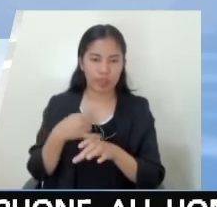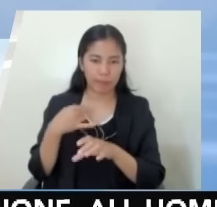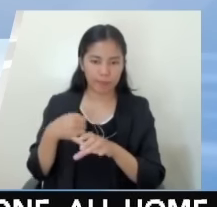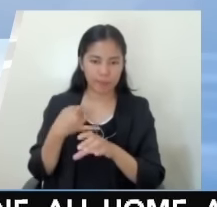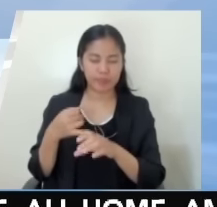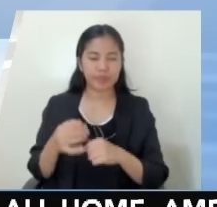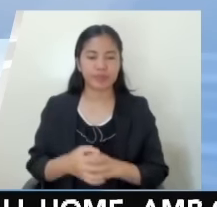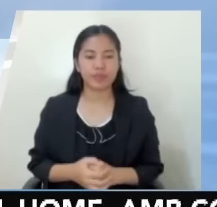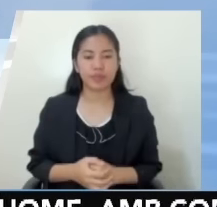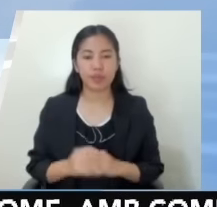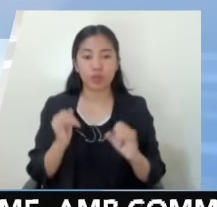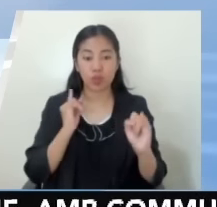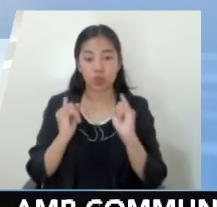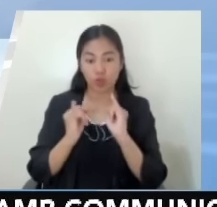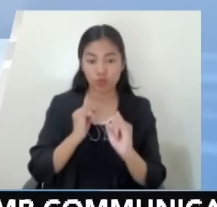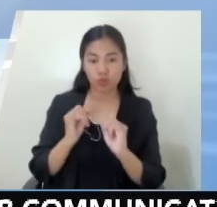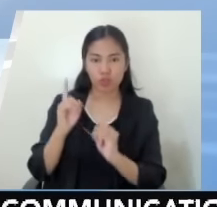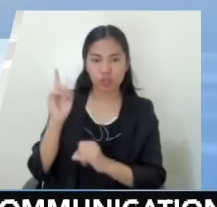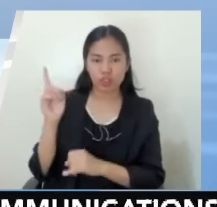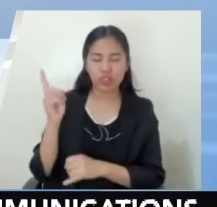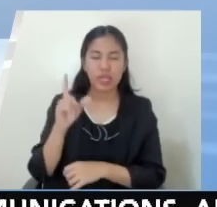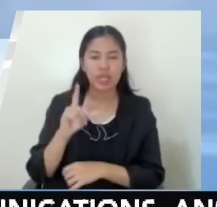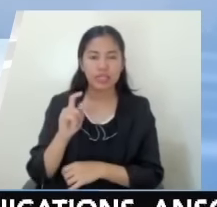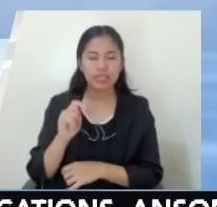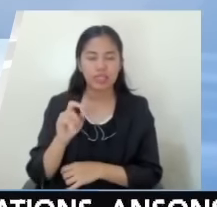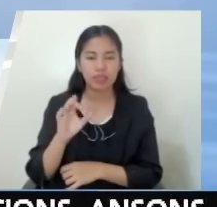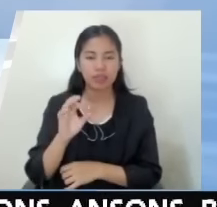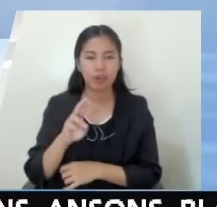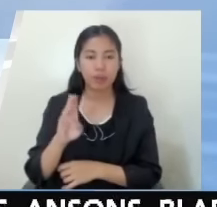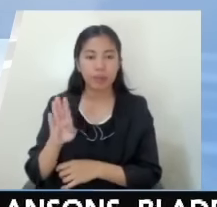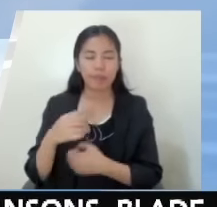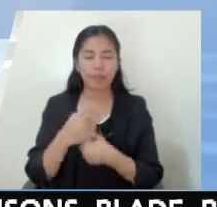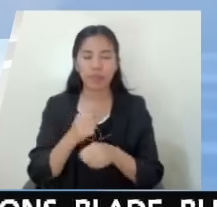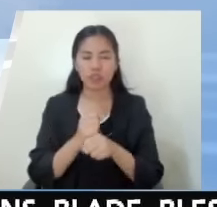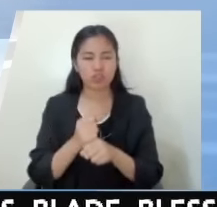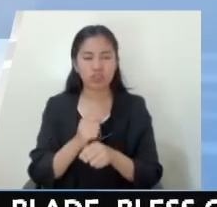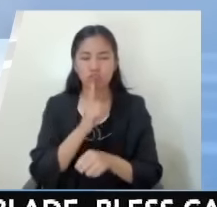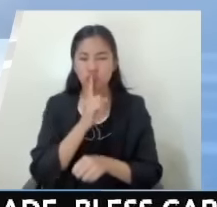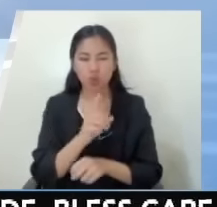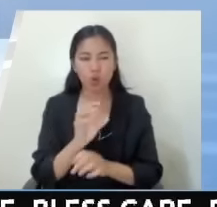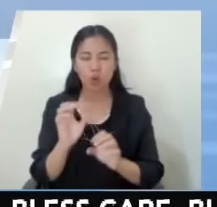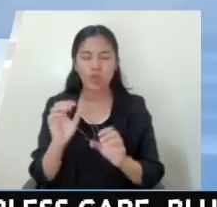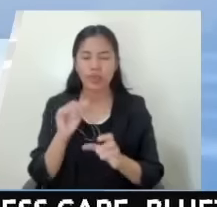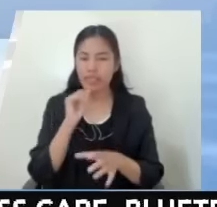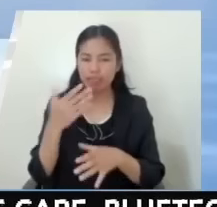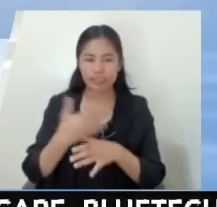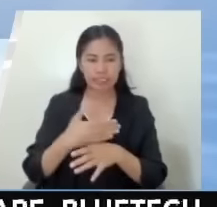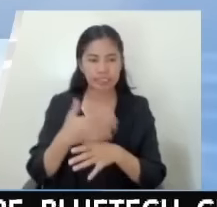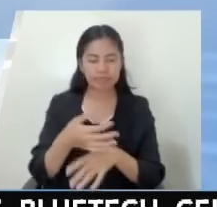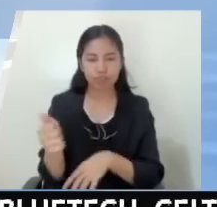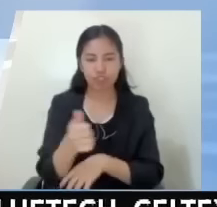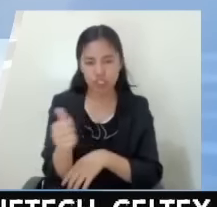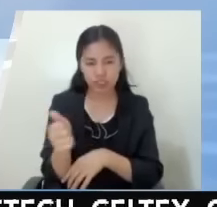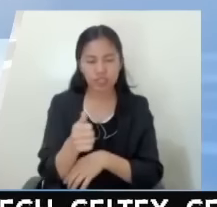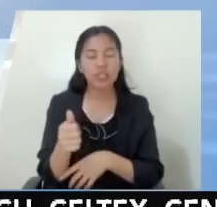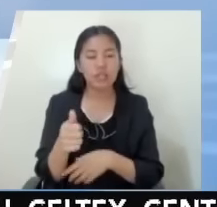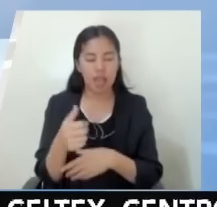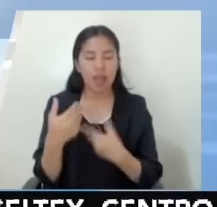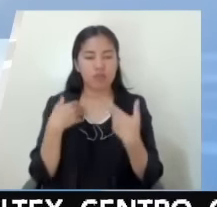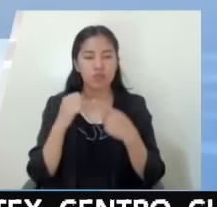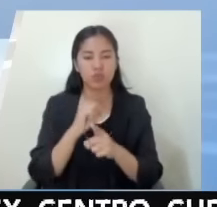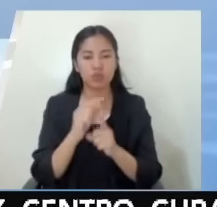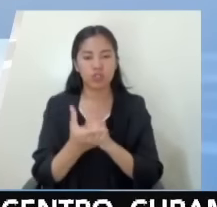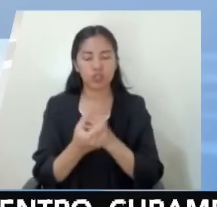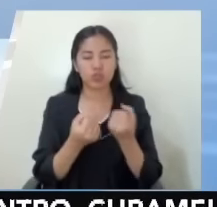III, piniyak niyang hindi mapipilay ang transportasyon sa gitna nito. May nakahanda rin daw silang social support program para sa mga chuper